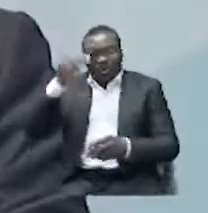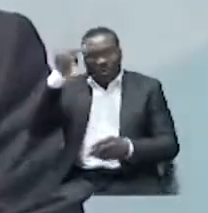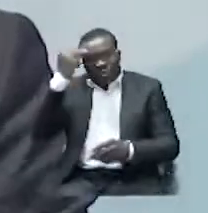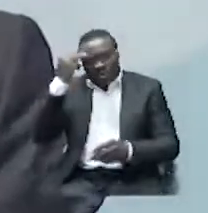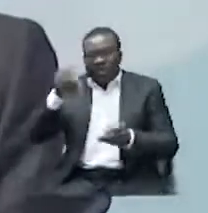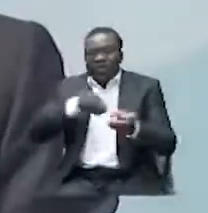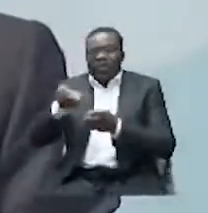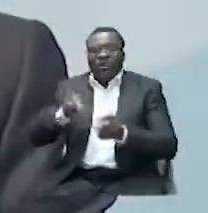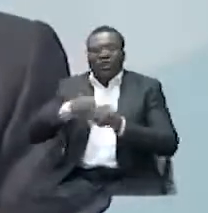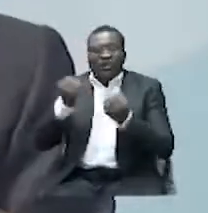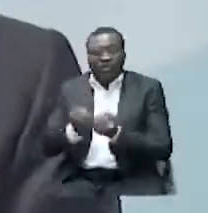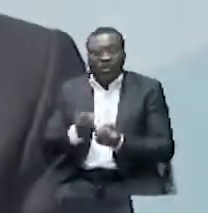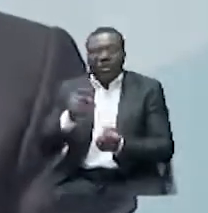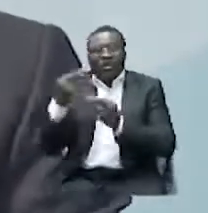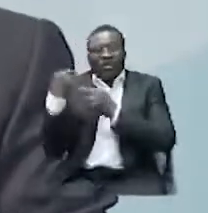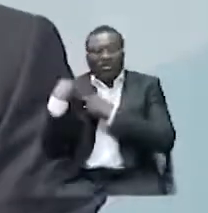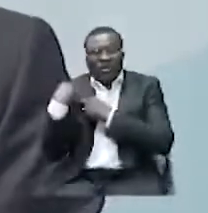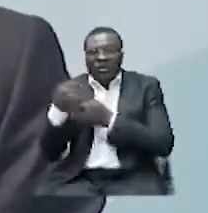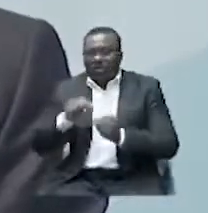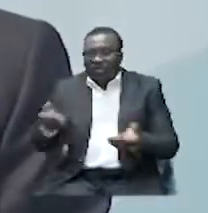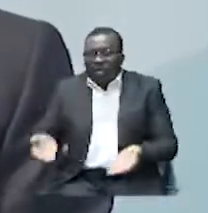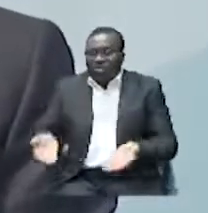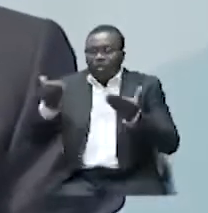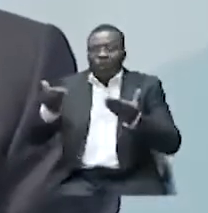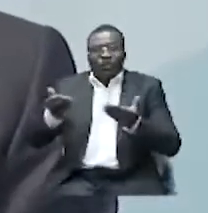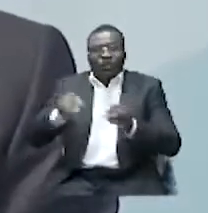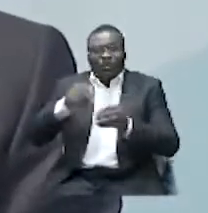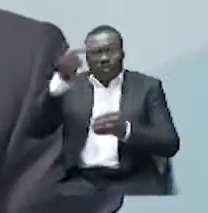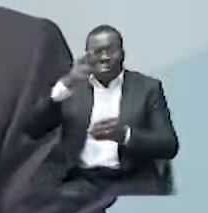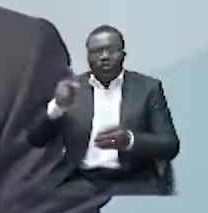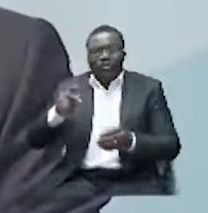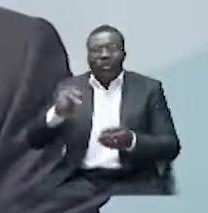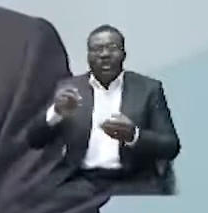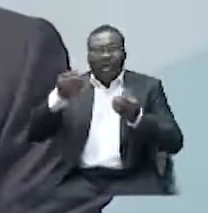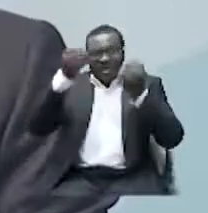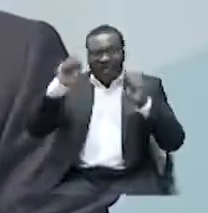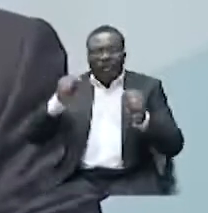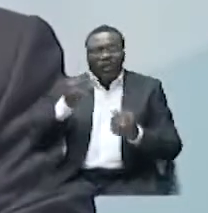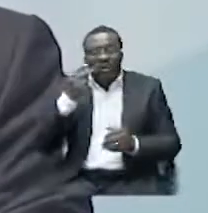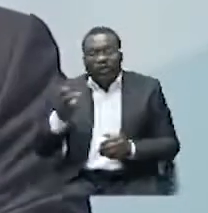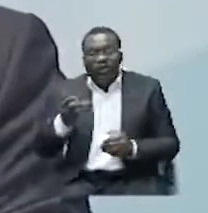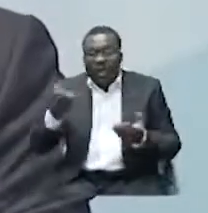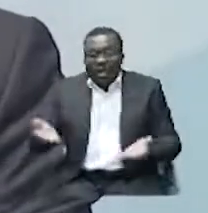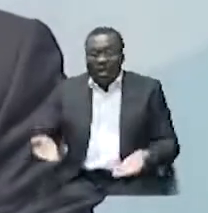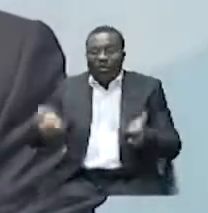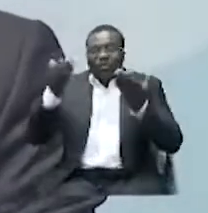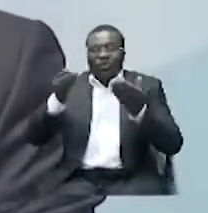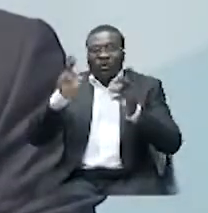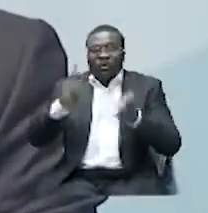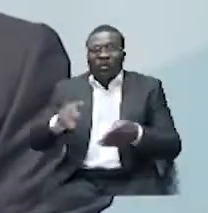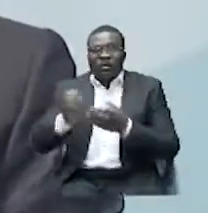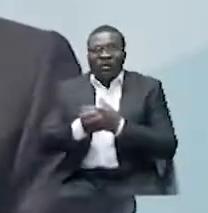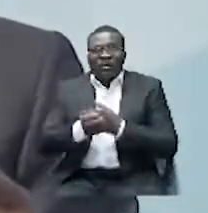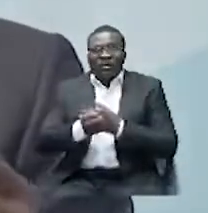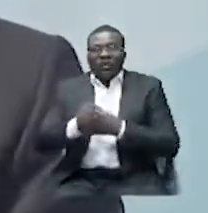directeur de société, quand on veut nommer un responsable, quand on veut faire la promotion d'un politique, les présidents se préoccupent de faire la promotion de personnalités